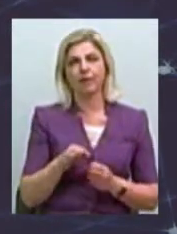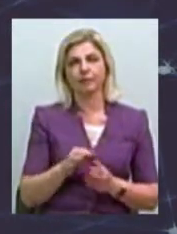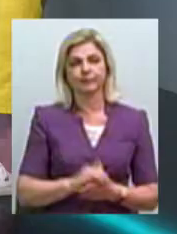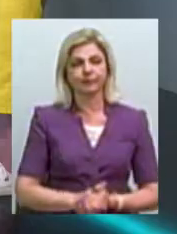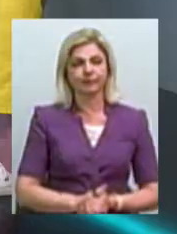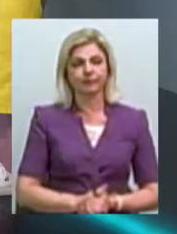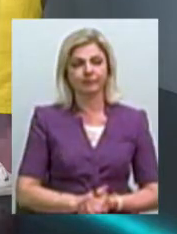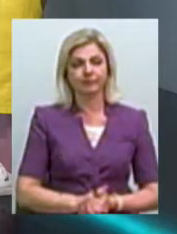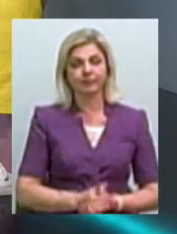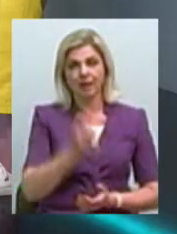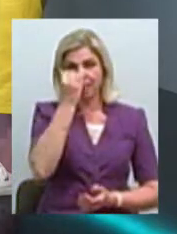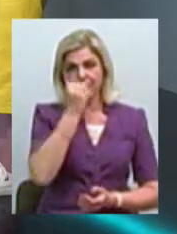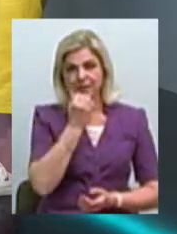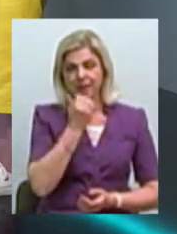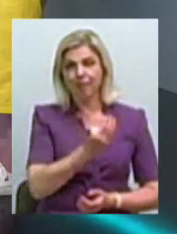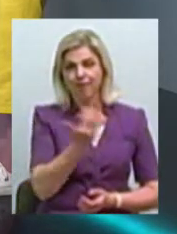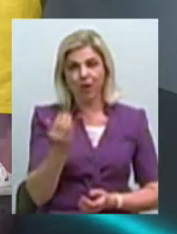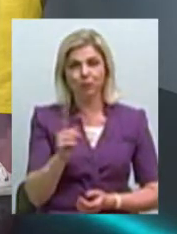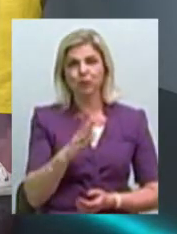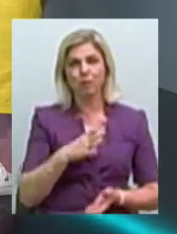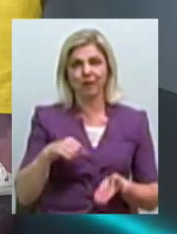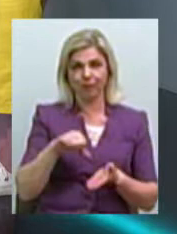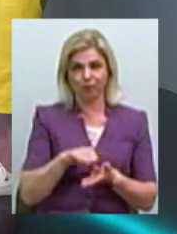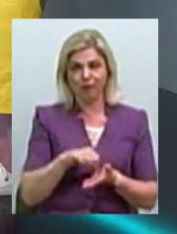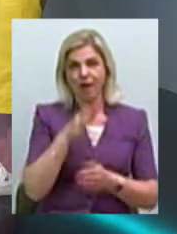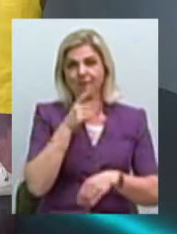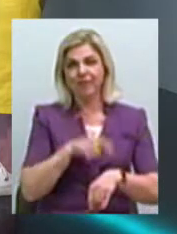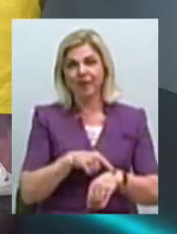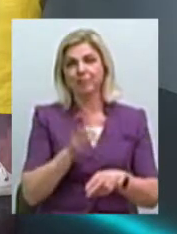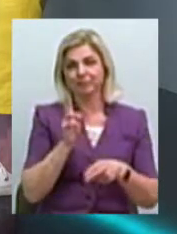организацией. Спасибі, друзі, що ви були сьогодні у нас в студії. Часу більше